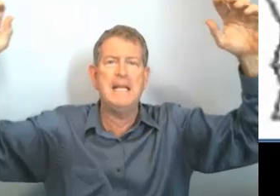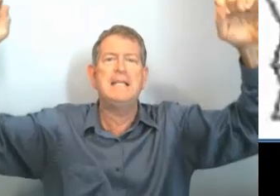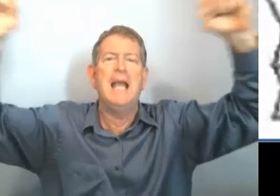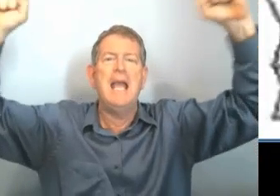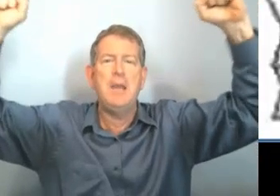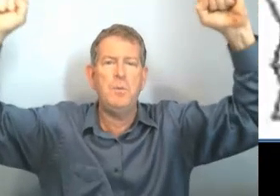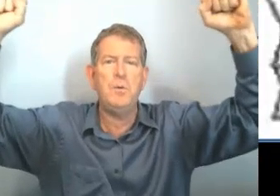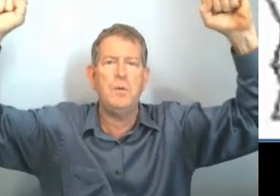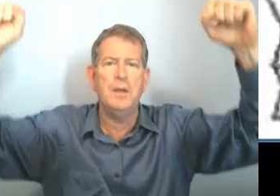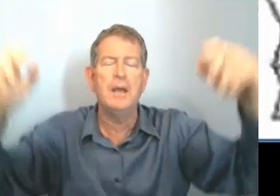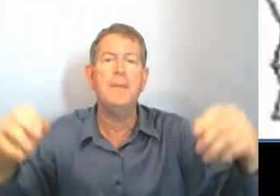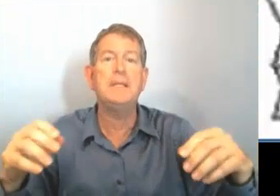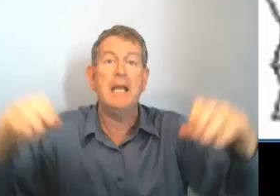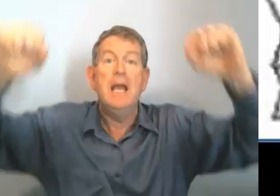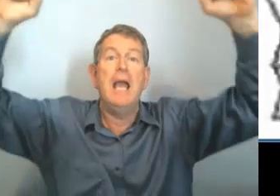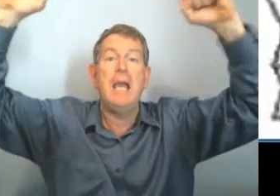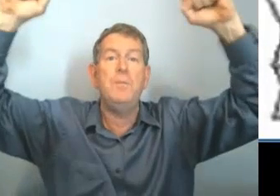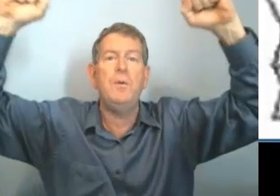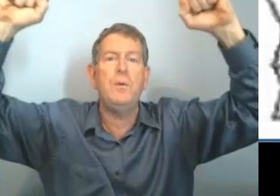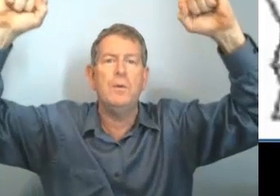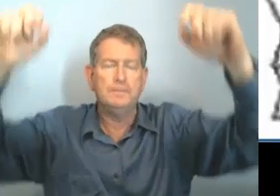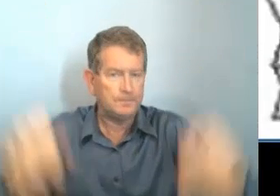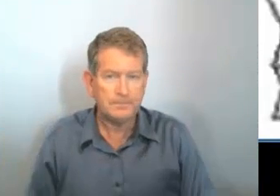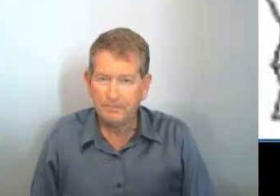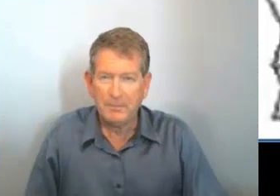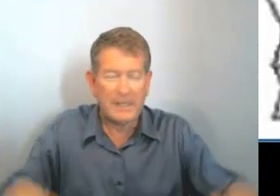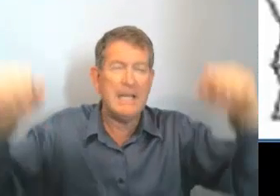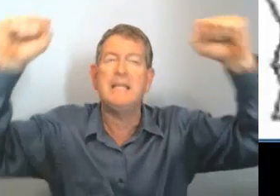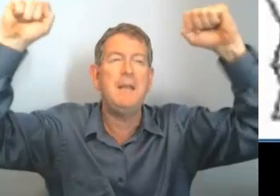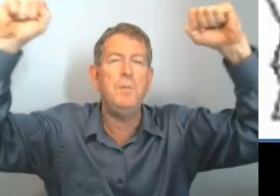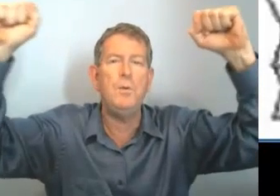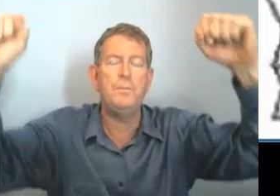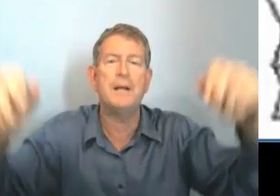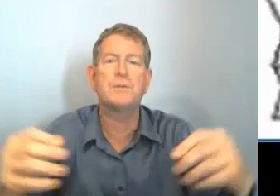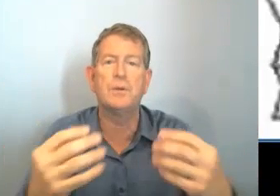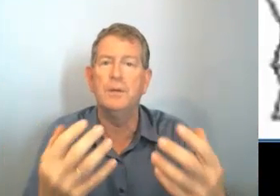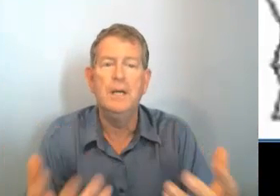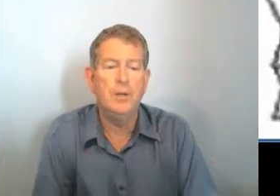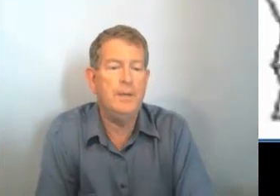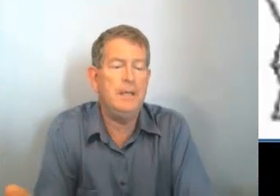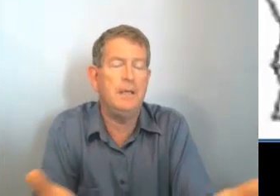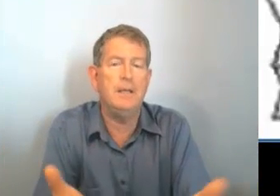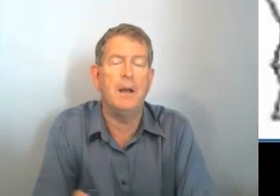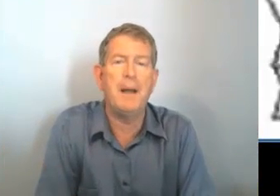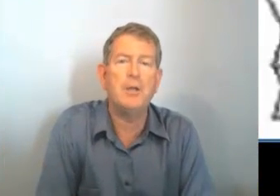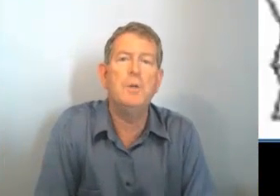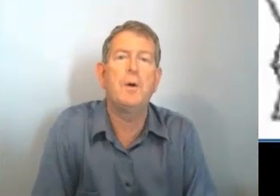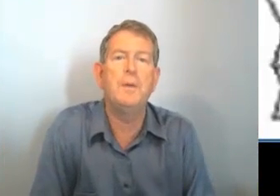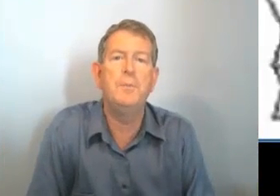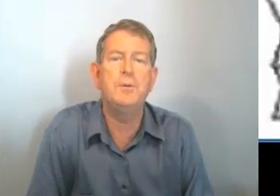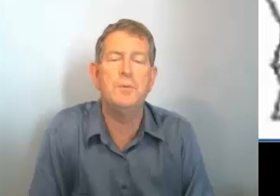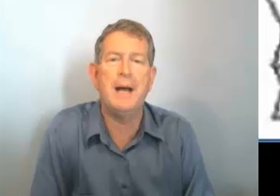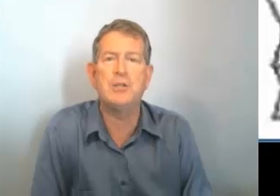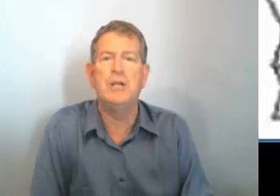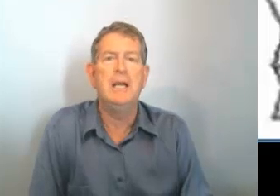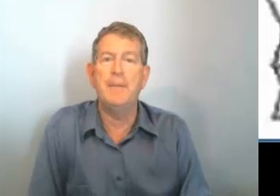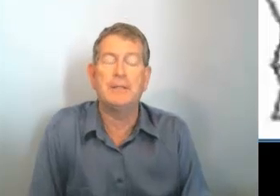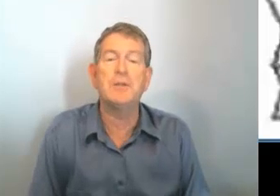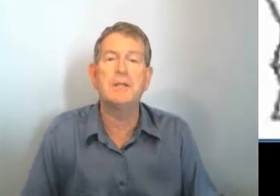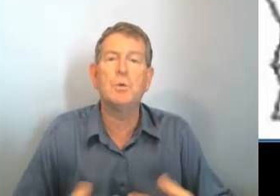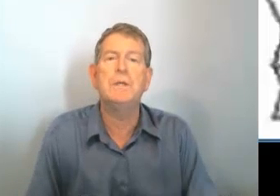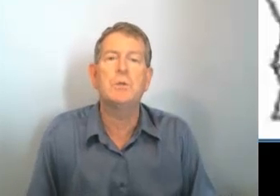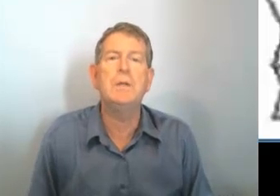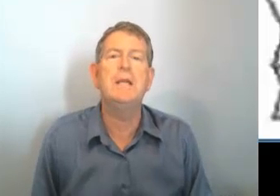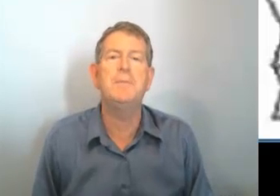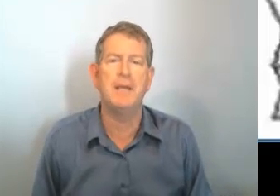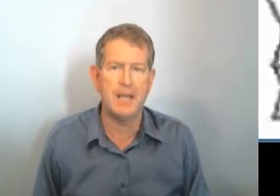ému, répétez, ému. Il est ému parce que lui, il a marqué le premier but du match et maintenant